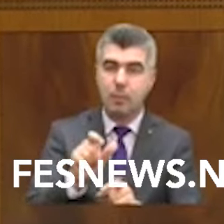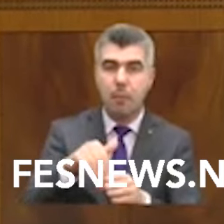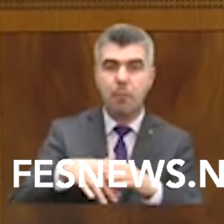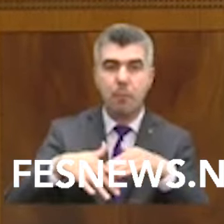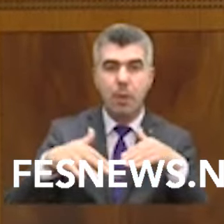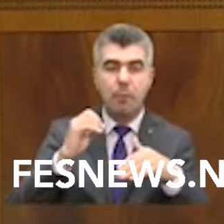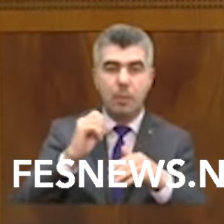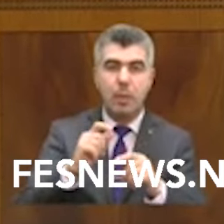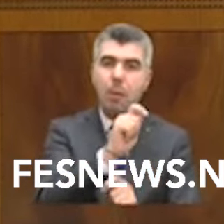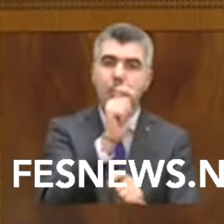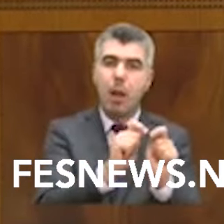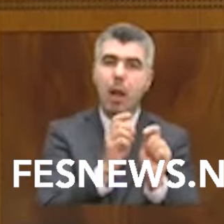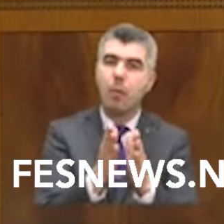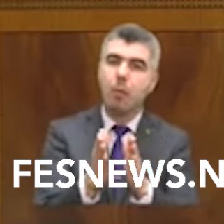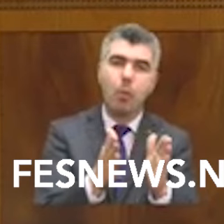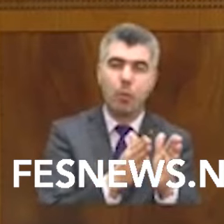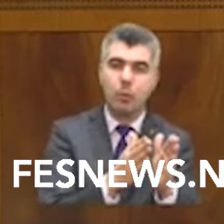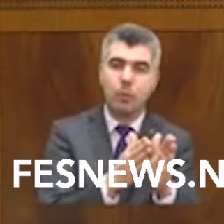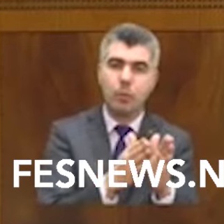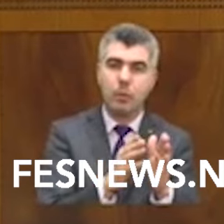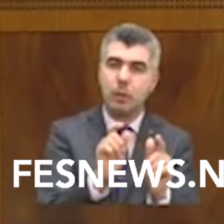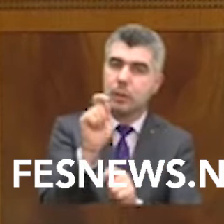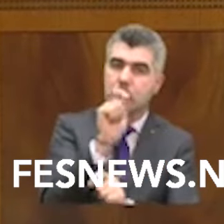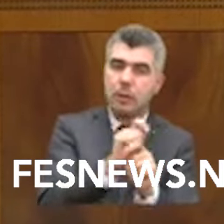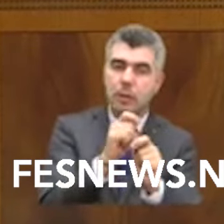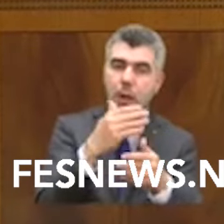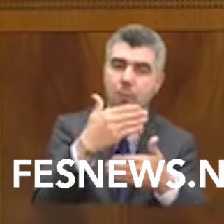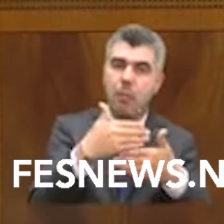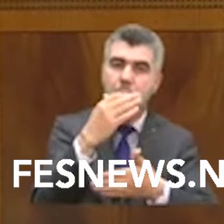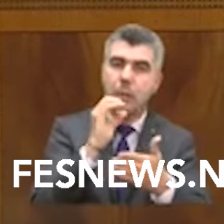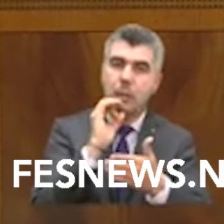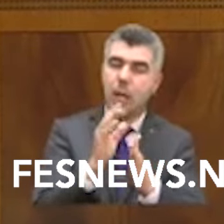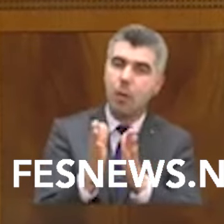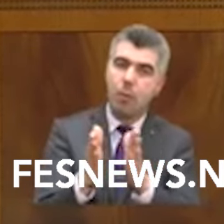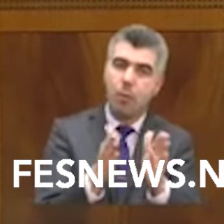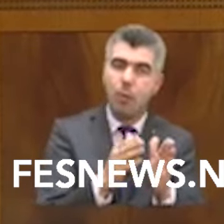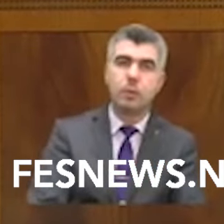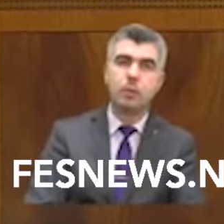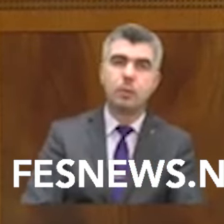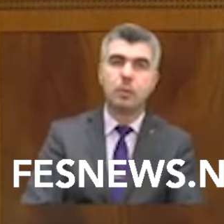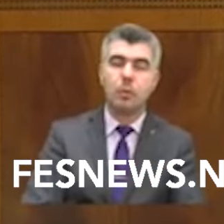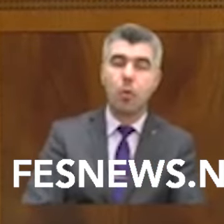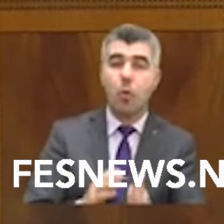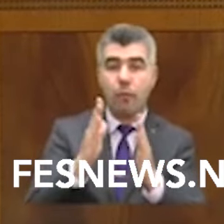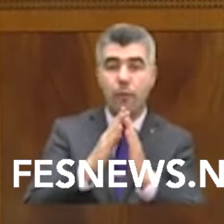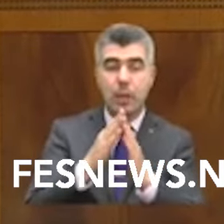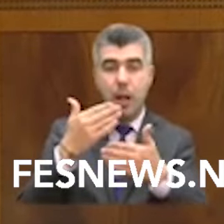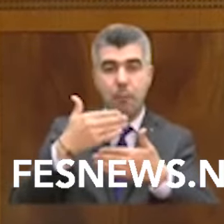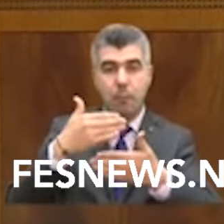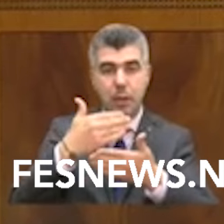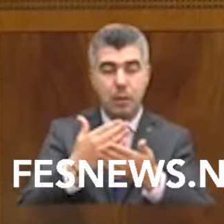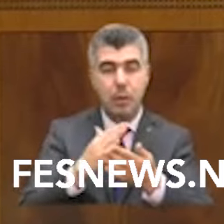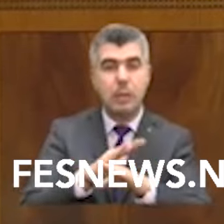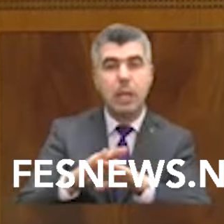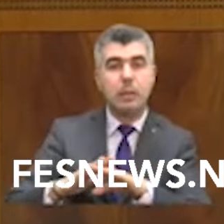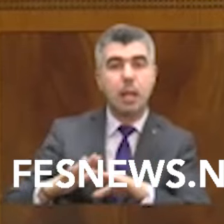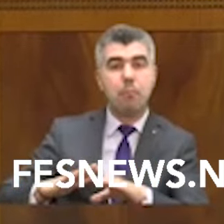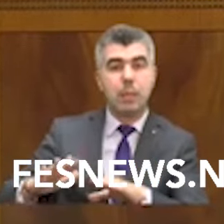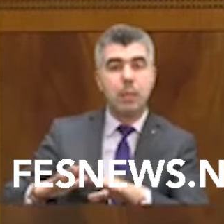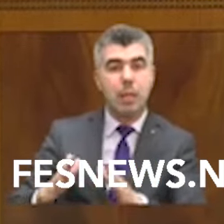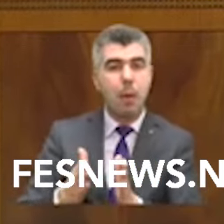قطاع التعمير وإعداد التراب الوطني فقط وقطاع الإسكان وسياسة المدينة